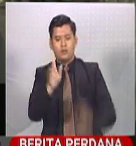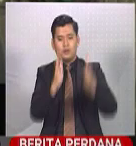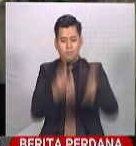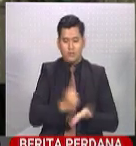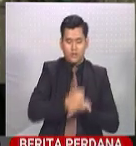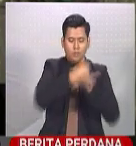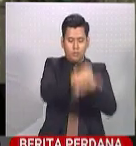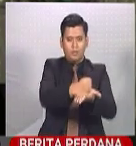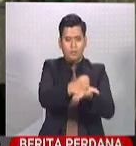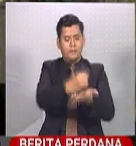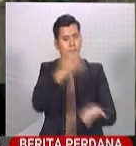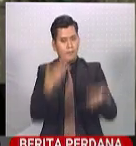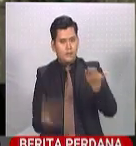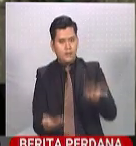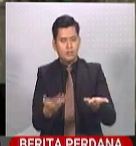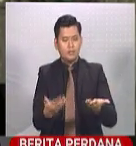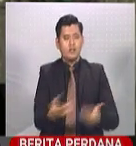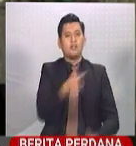lebih kurang dalam